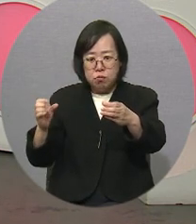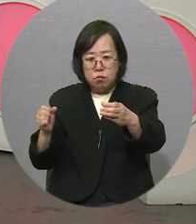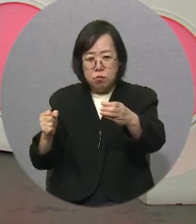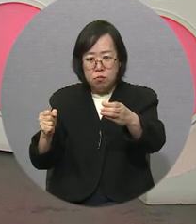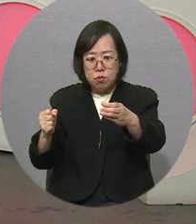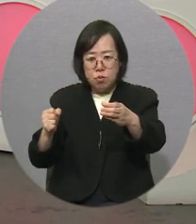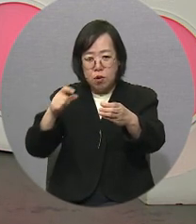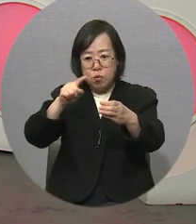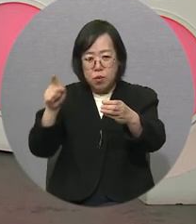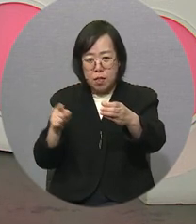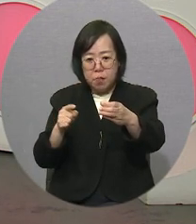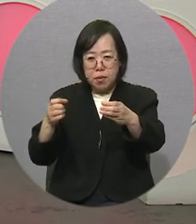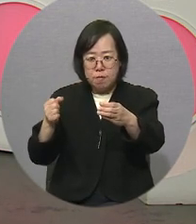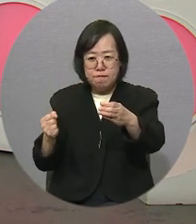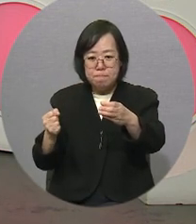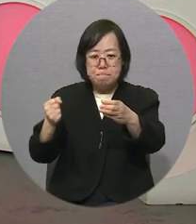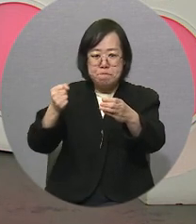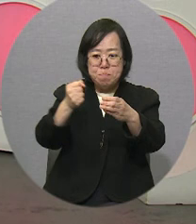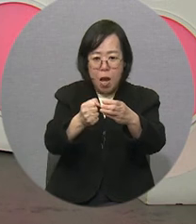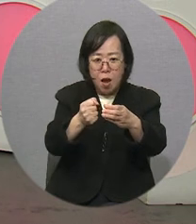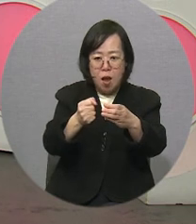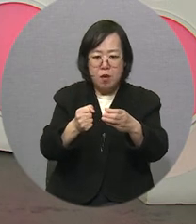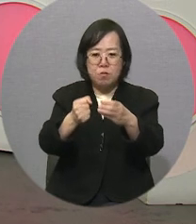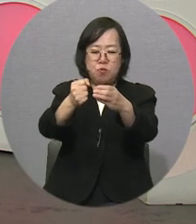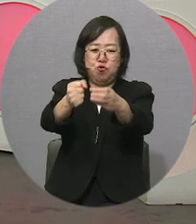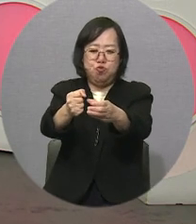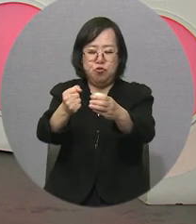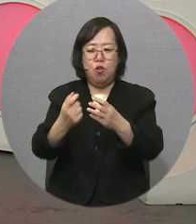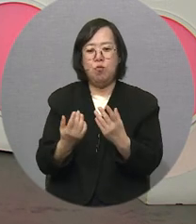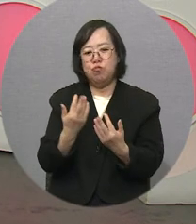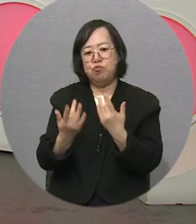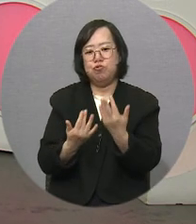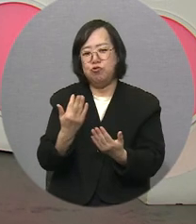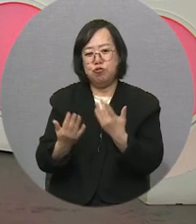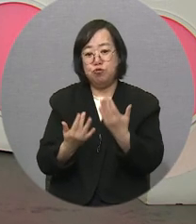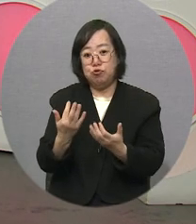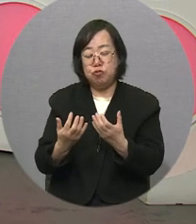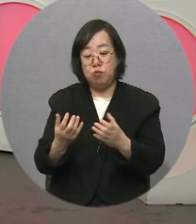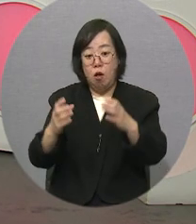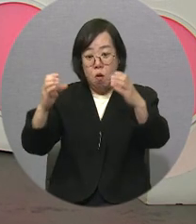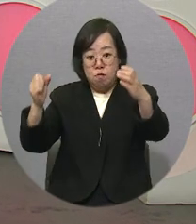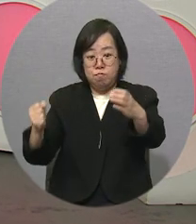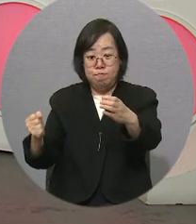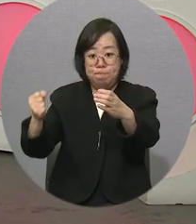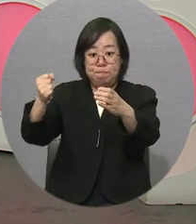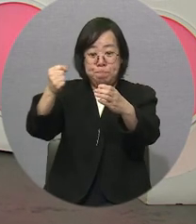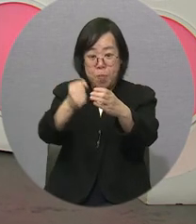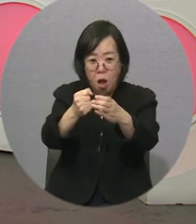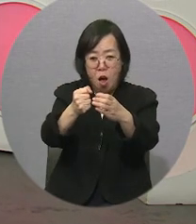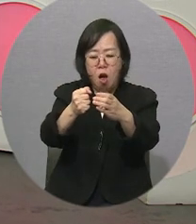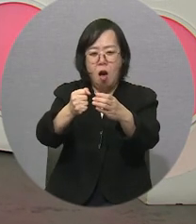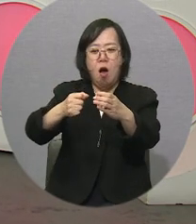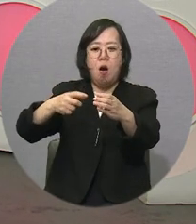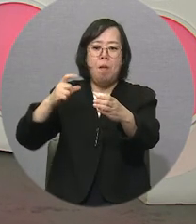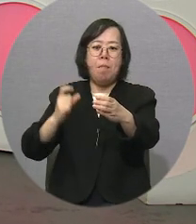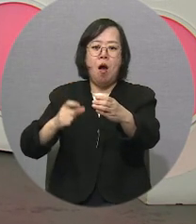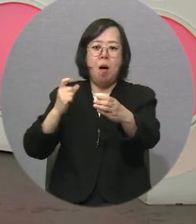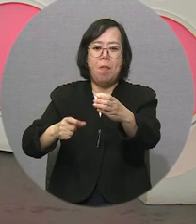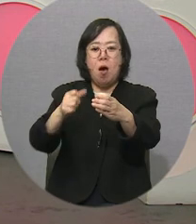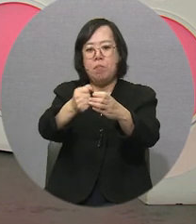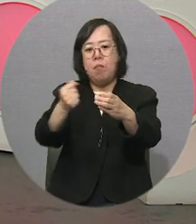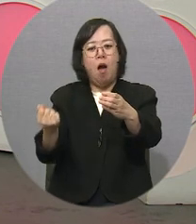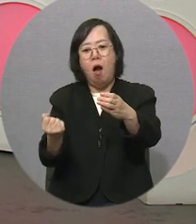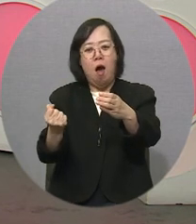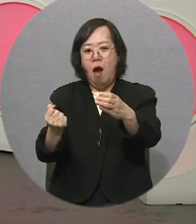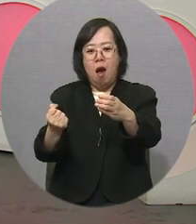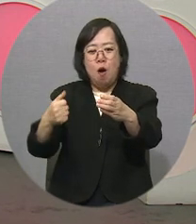다음 불에 구우면 처음부터 하나였다는 듯 단단한 찻잔이